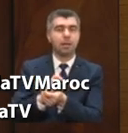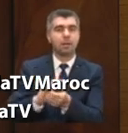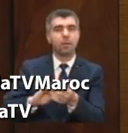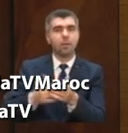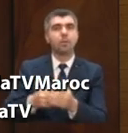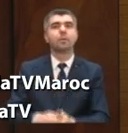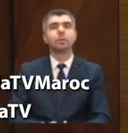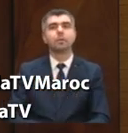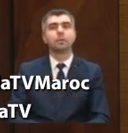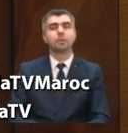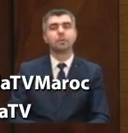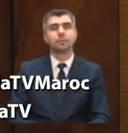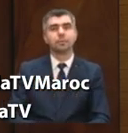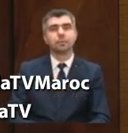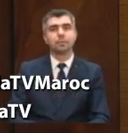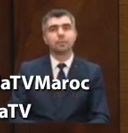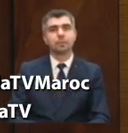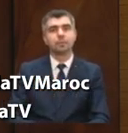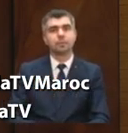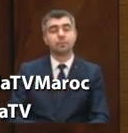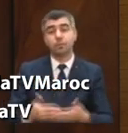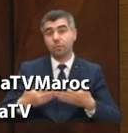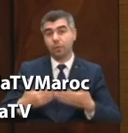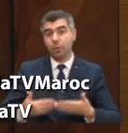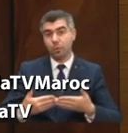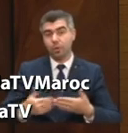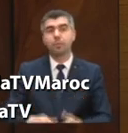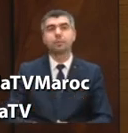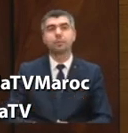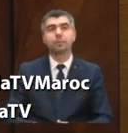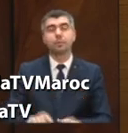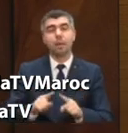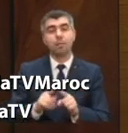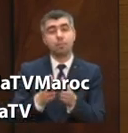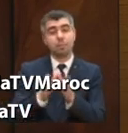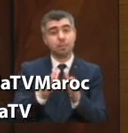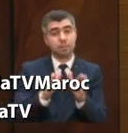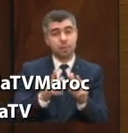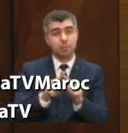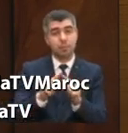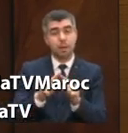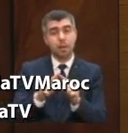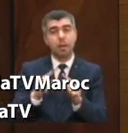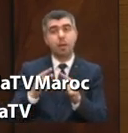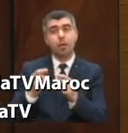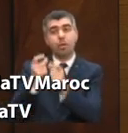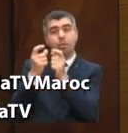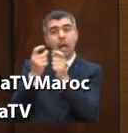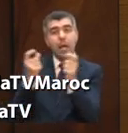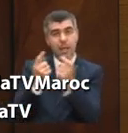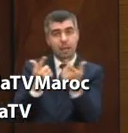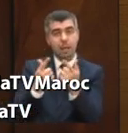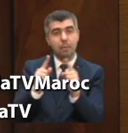الحقيقية لهاد الفئة. اليوم سيد الوزير، قرار إعادة فتح بعض المعامل، خصوصا هنا كنهضروا على معامل تصبير